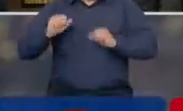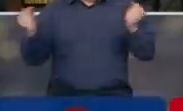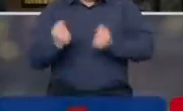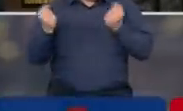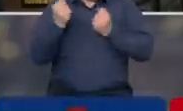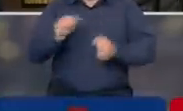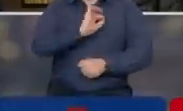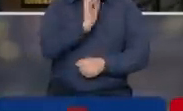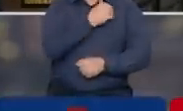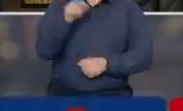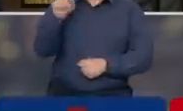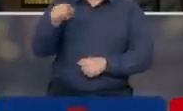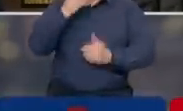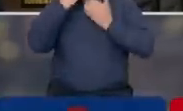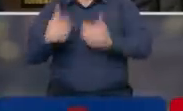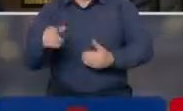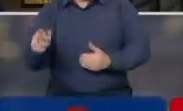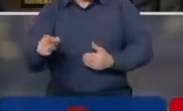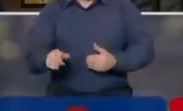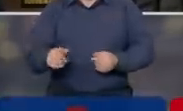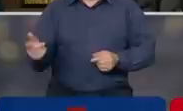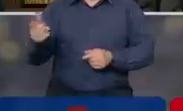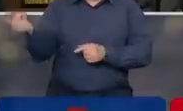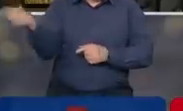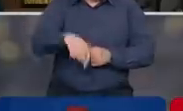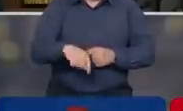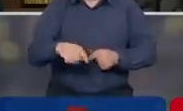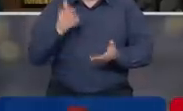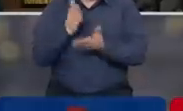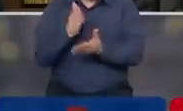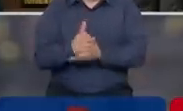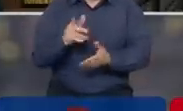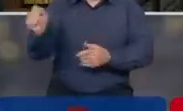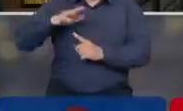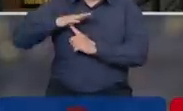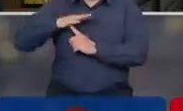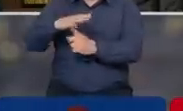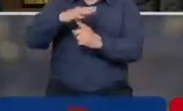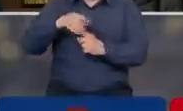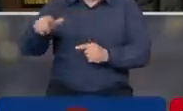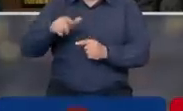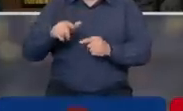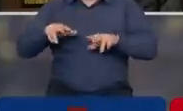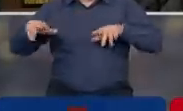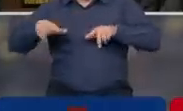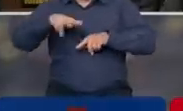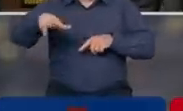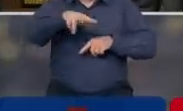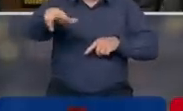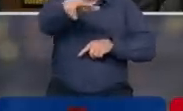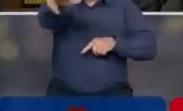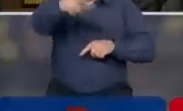za to że tutaj są terytorialne się że korzystamy z ich tronów że dzięki temu jest zawsze rozpoznania ale chcę też